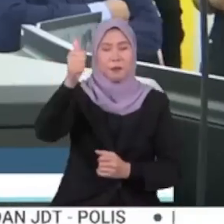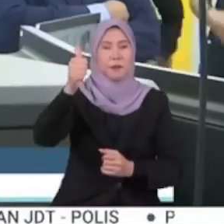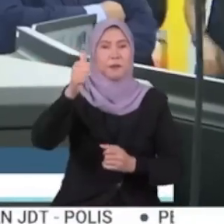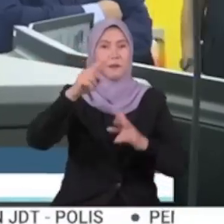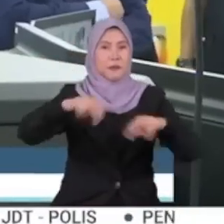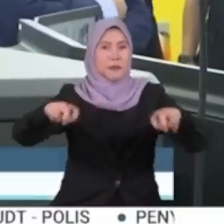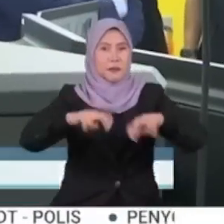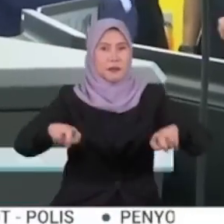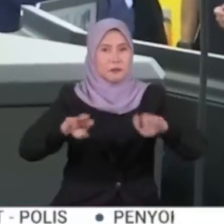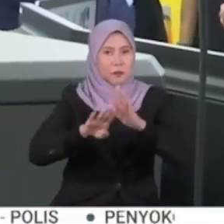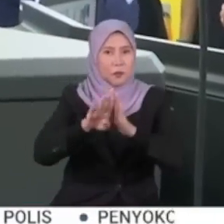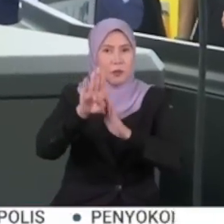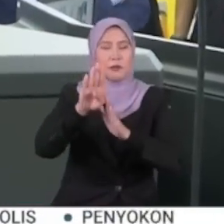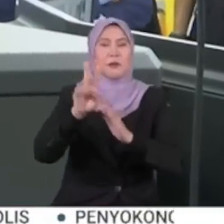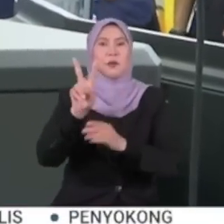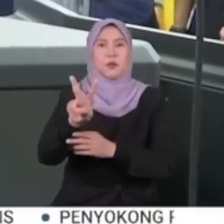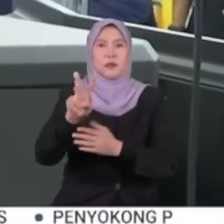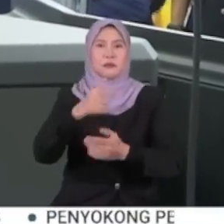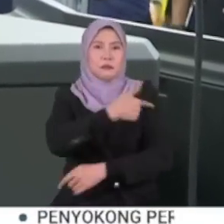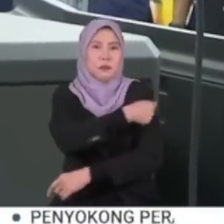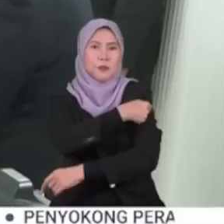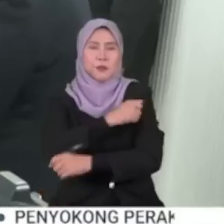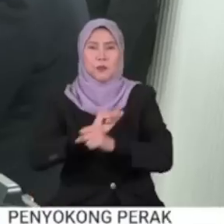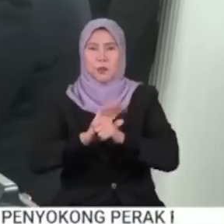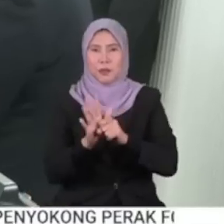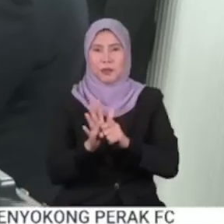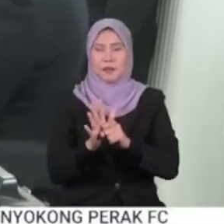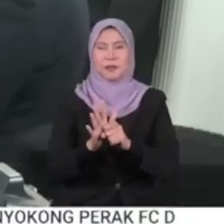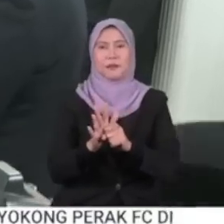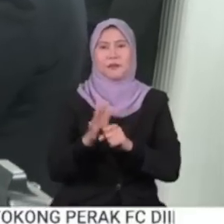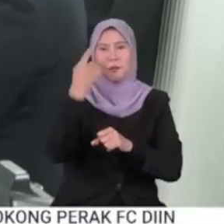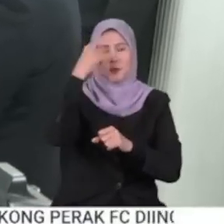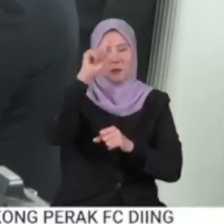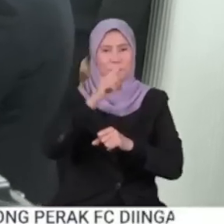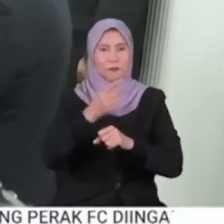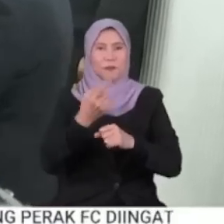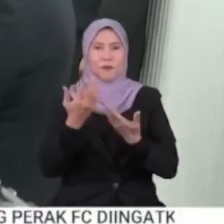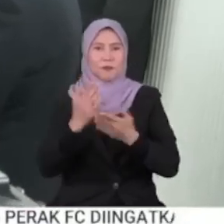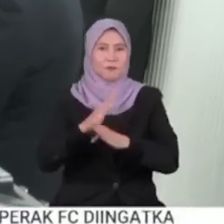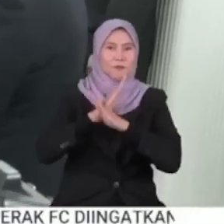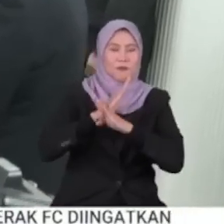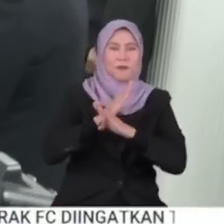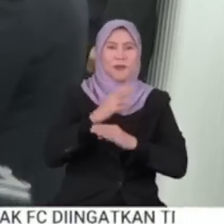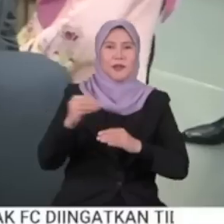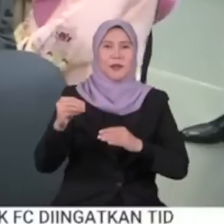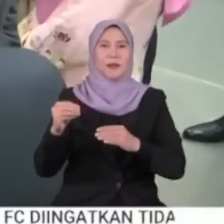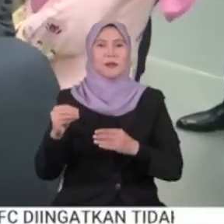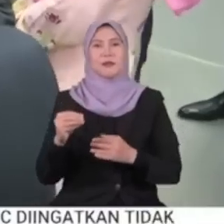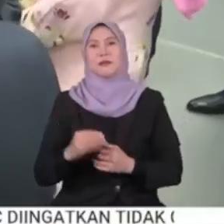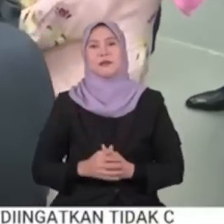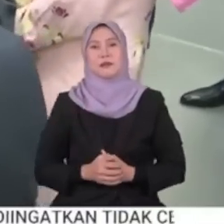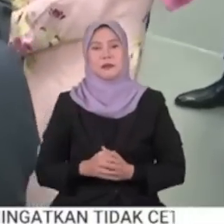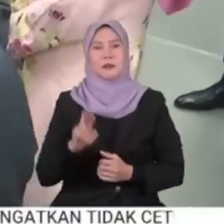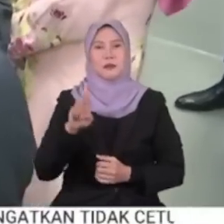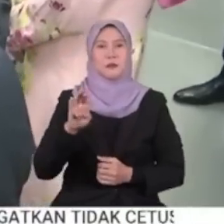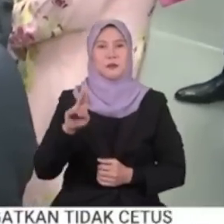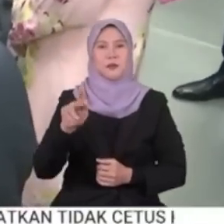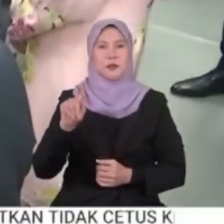pendidikan dalam pembangunan dua jenis vaksin COVID-19 iaitu jenis ternyah aktif dan pengantar asid ribonukleik.